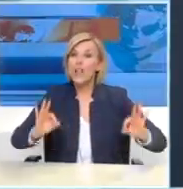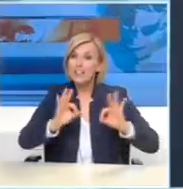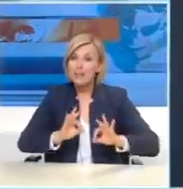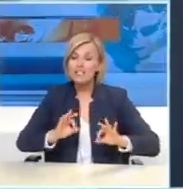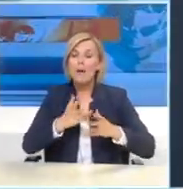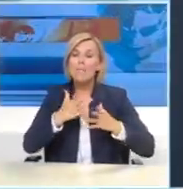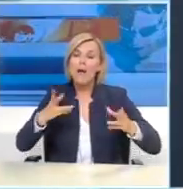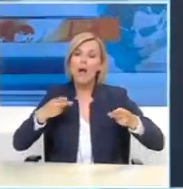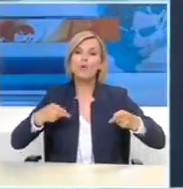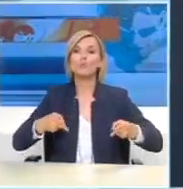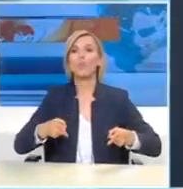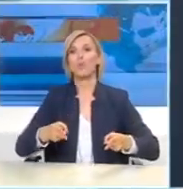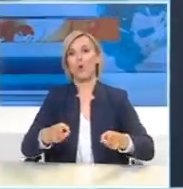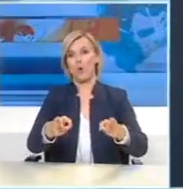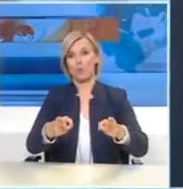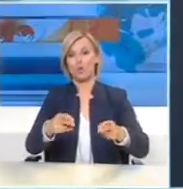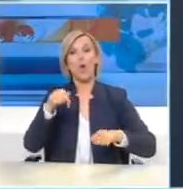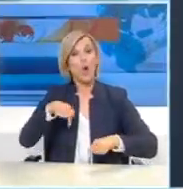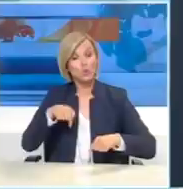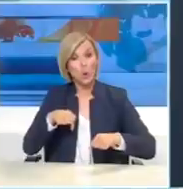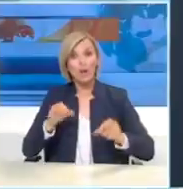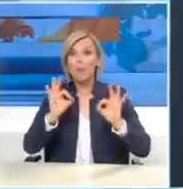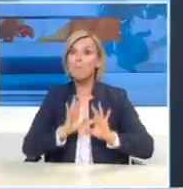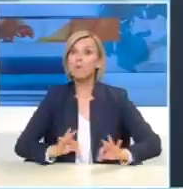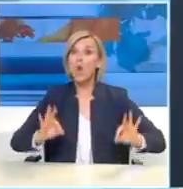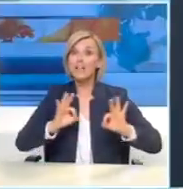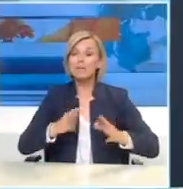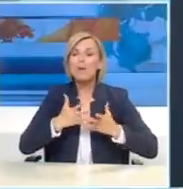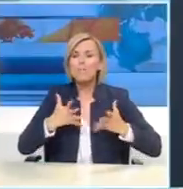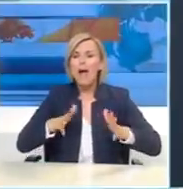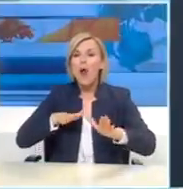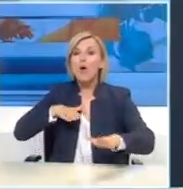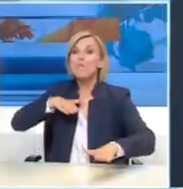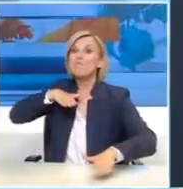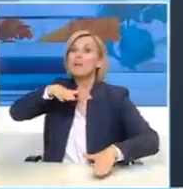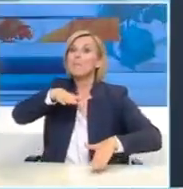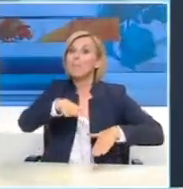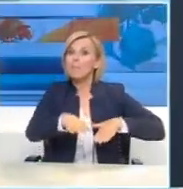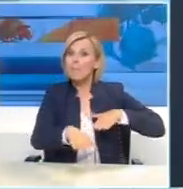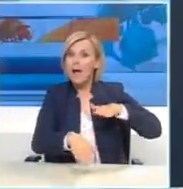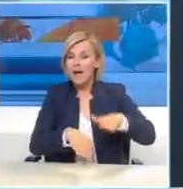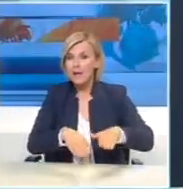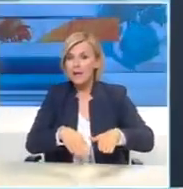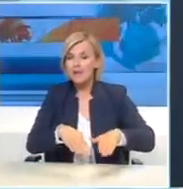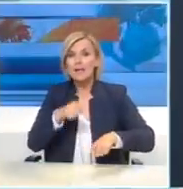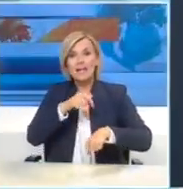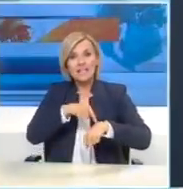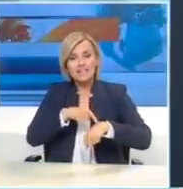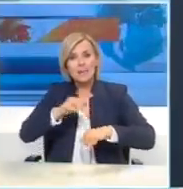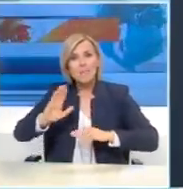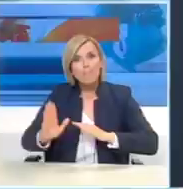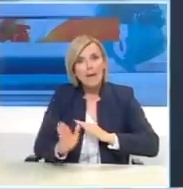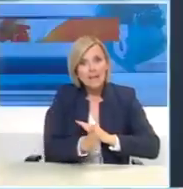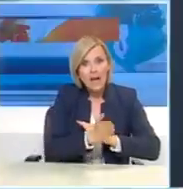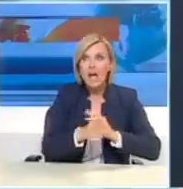διαδρομής. Και τώρα που ετοιμαζόμαστε να κάνουμε το επόμενο βήμα, δεν πρέπει να το ξεχνάμε αυτό. Μπορεί όσο περνάει ο καιρός να μας φαίνεται πιο δύσκολο να μείνουμε